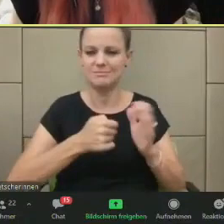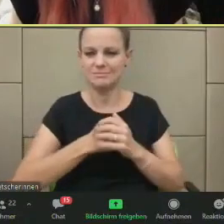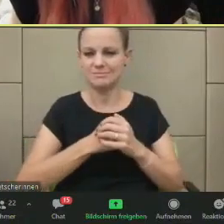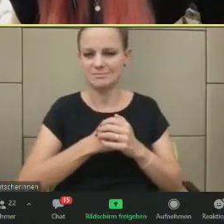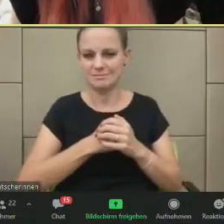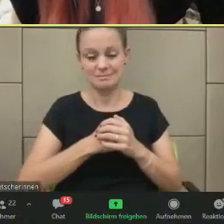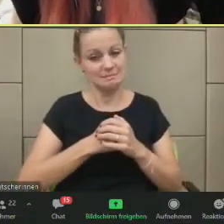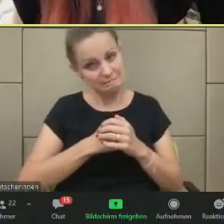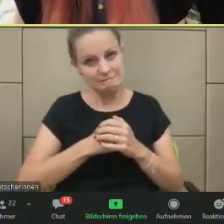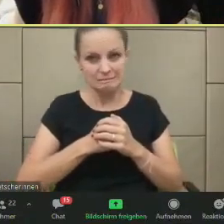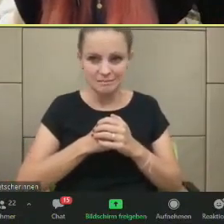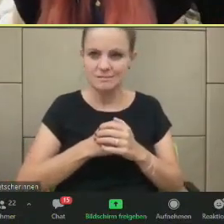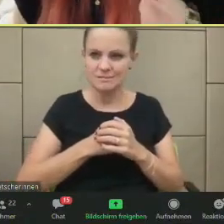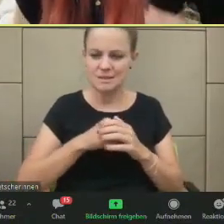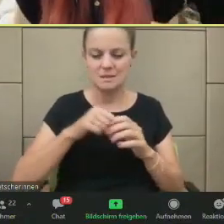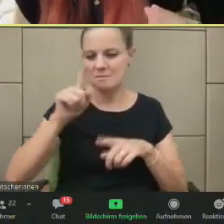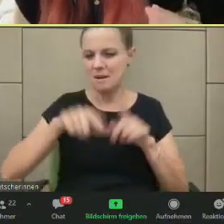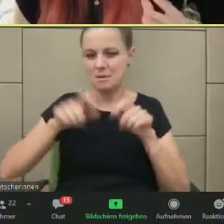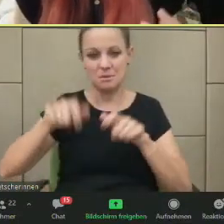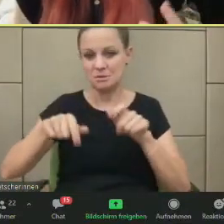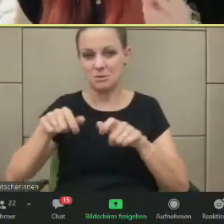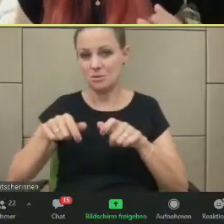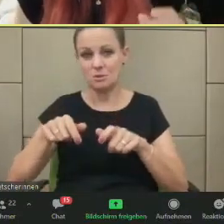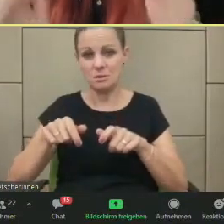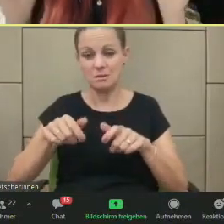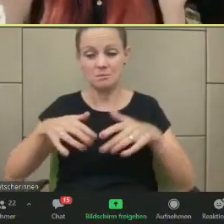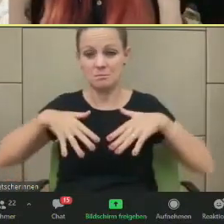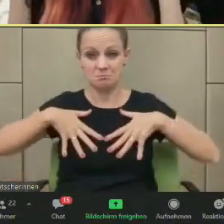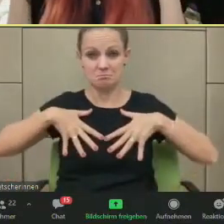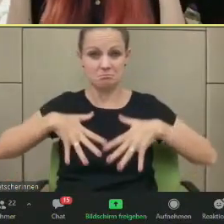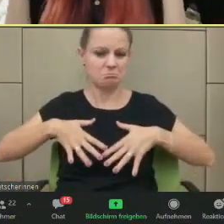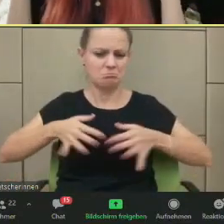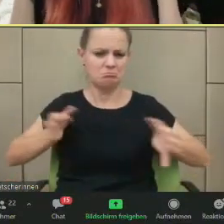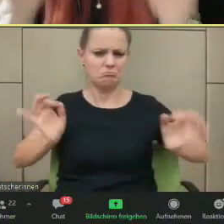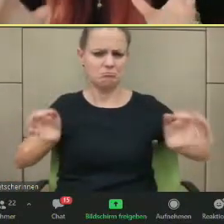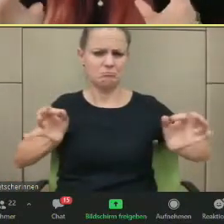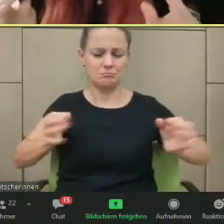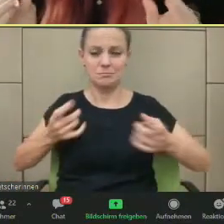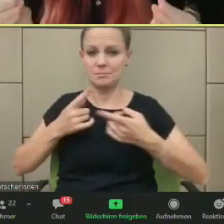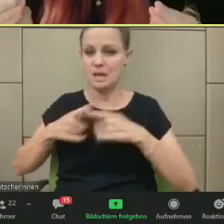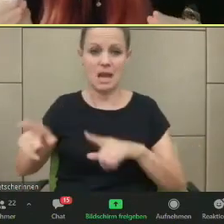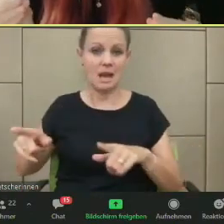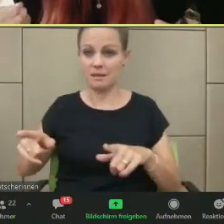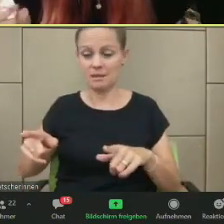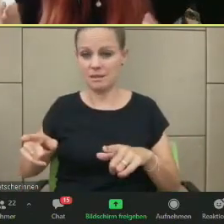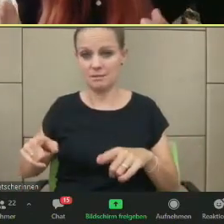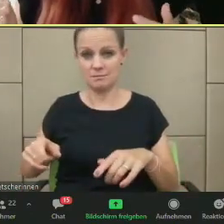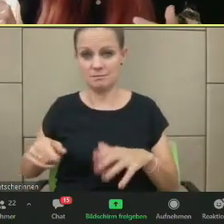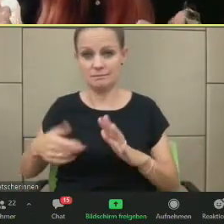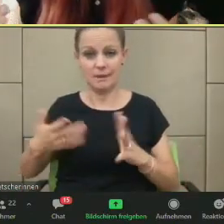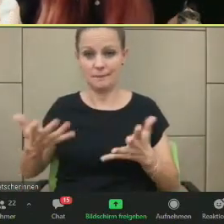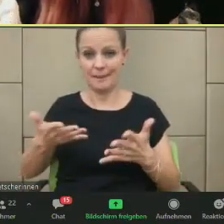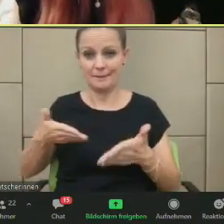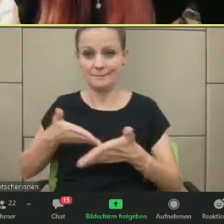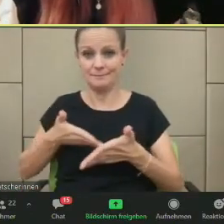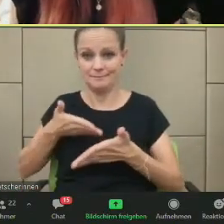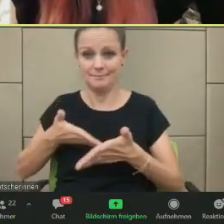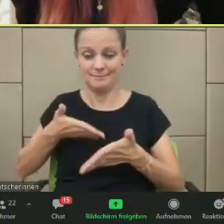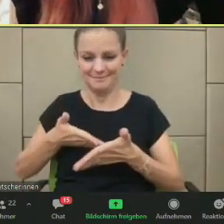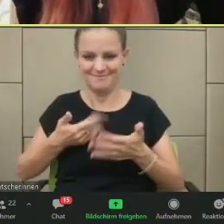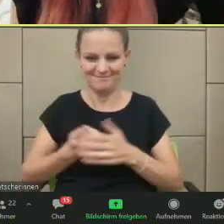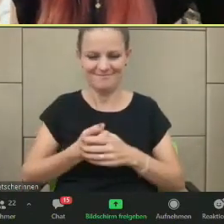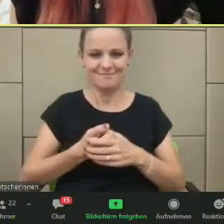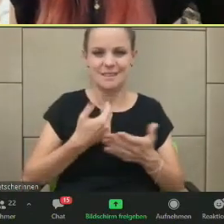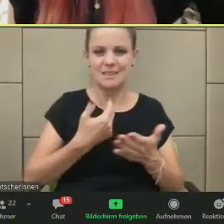auch liegen. Ja, manche Leute können das total gut. Die können Sachen urgut auf den Punkt bringen. Und die sind damit auf Twitter